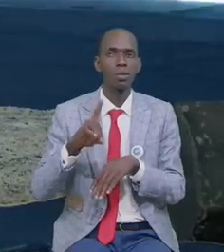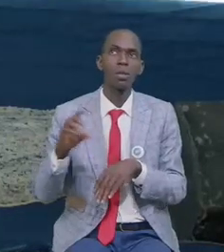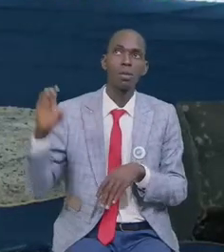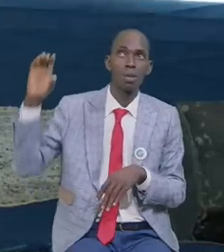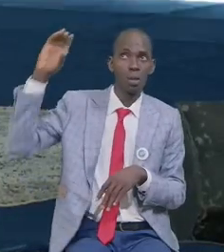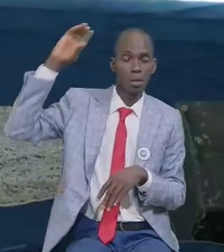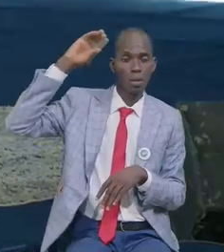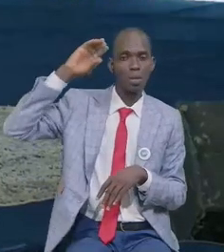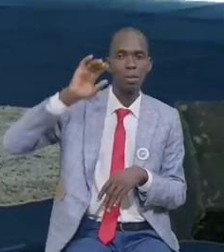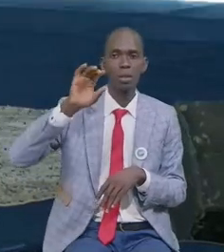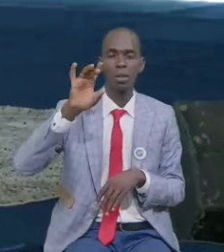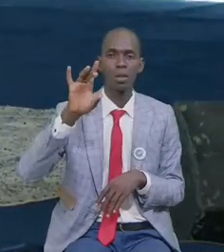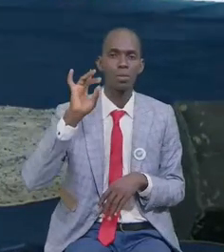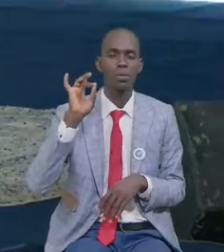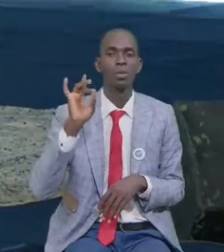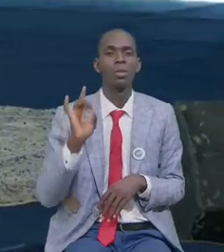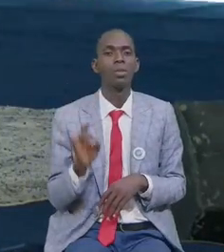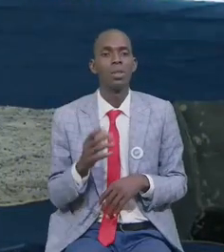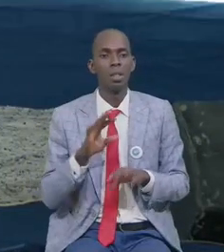Travailler non pour la nourriture qui périt.